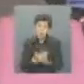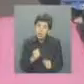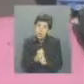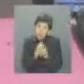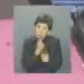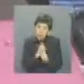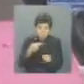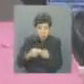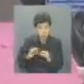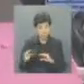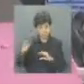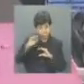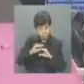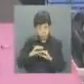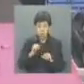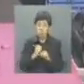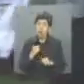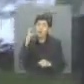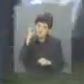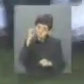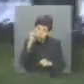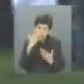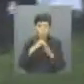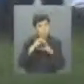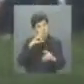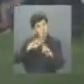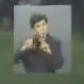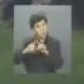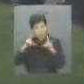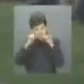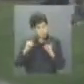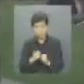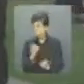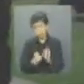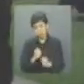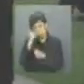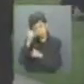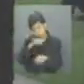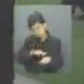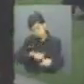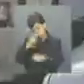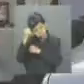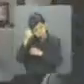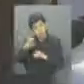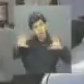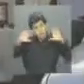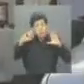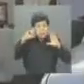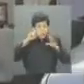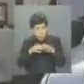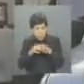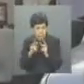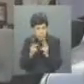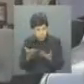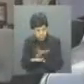านทำให้ผู้ประกอบการรถโดยสารสาธารณะต้องรวมตัวกันปิดถนนประท้วงก่อนที่รัฐบาลจะยอมตั้งคณะกรรมการร่วม